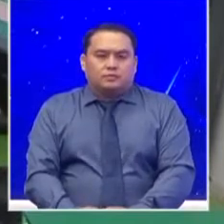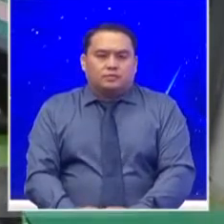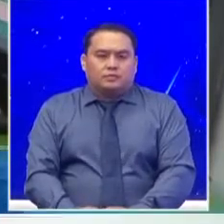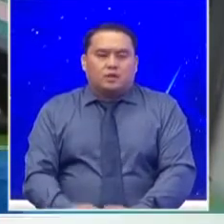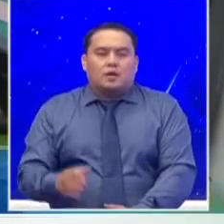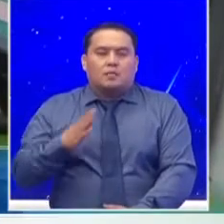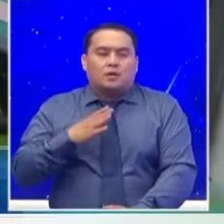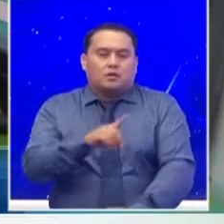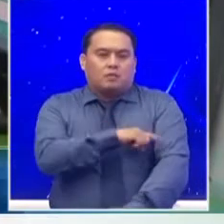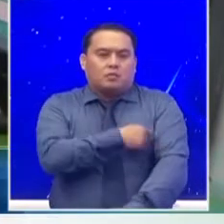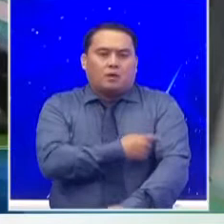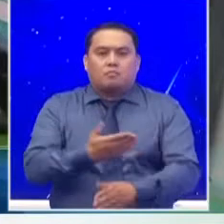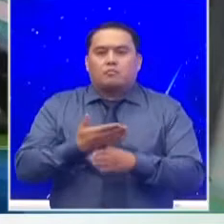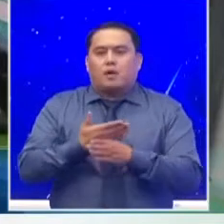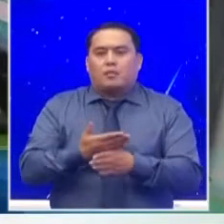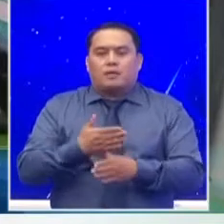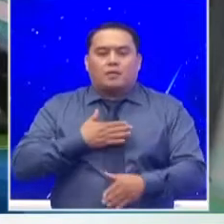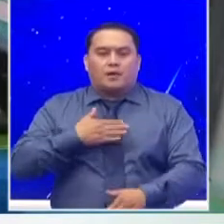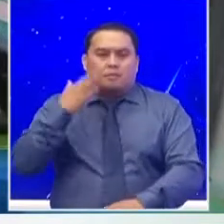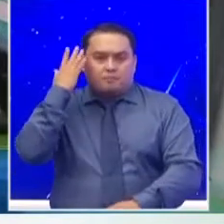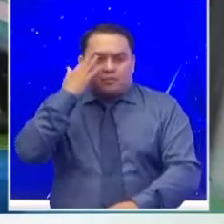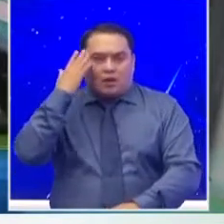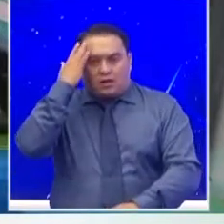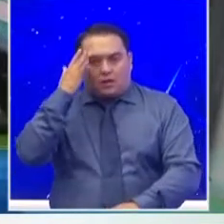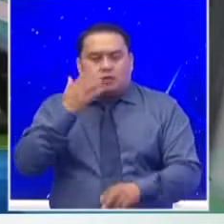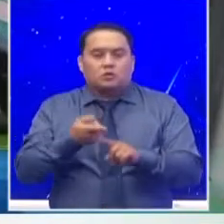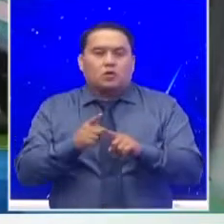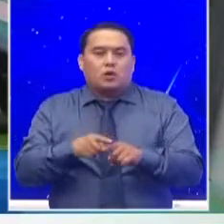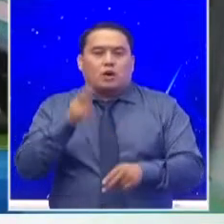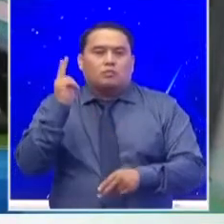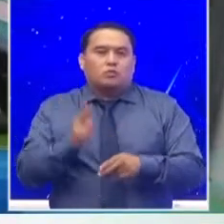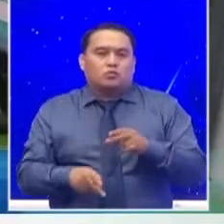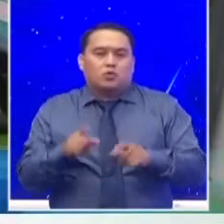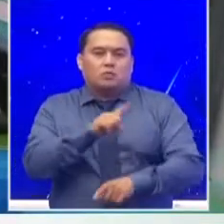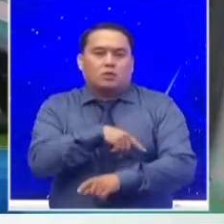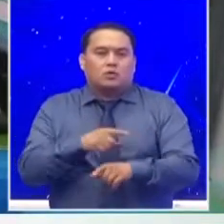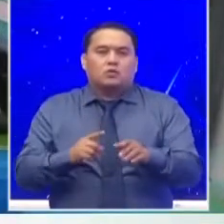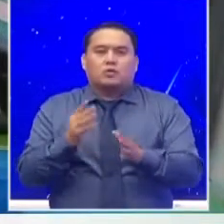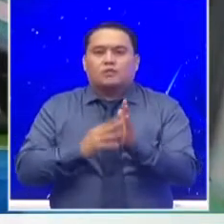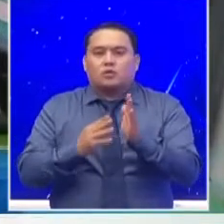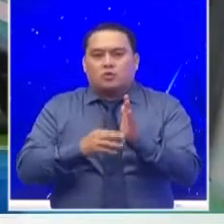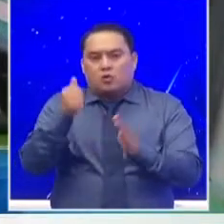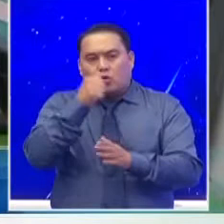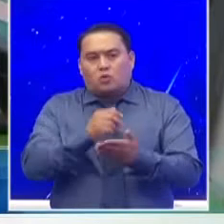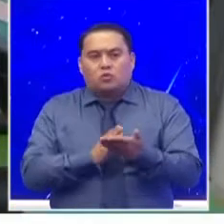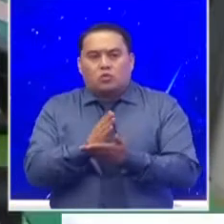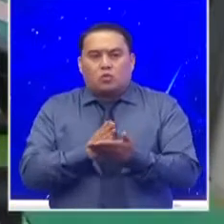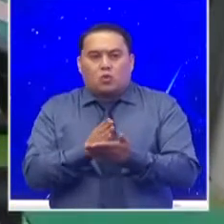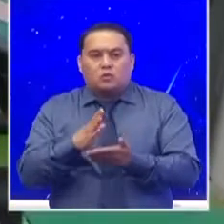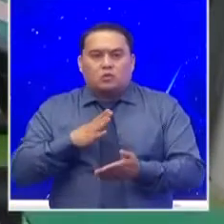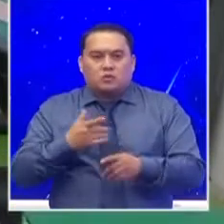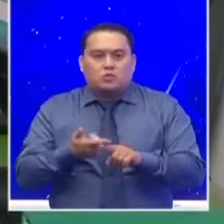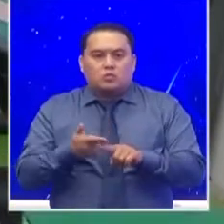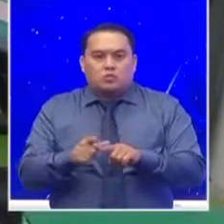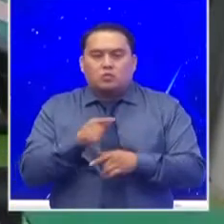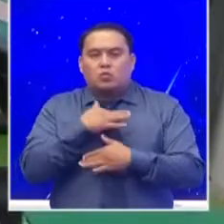Быть фельдшером, помогать людям – это была моя мечта. И вот, отучившись в медучилище, в начале 90-х начал свой трудовой путь. Конечно, за эти годы